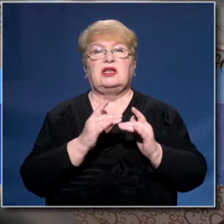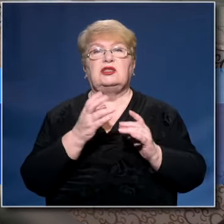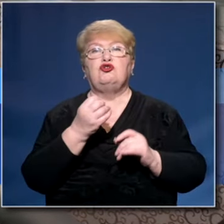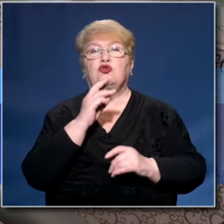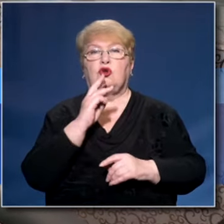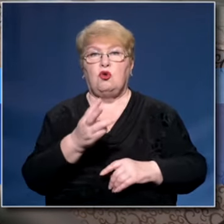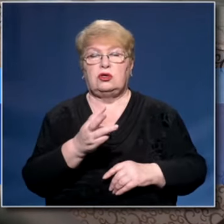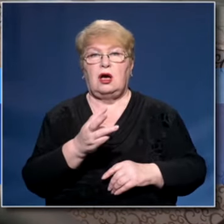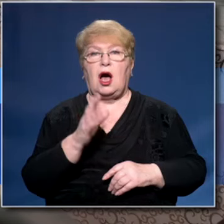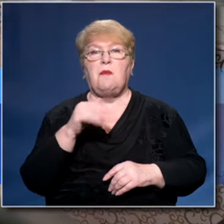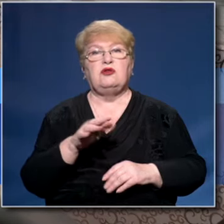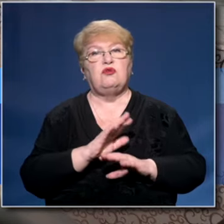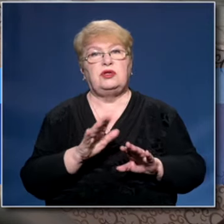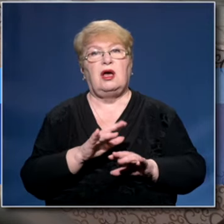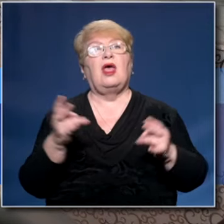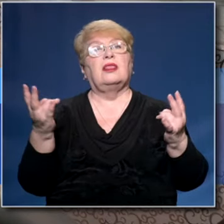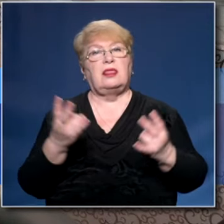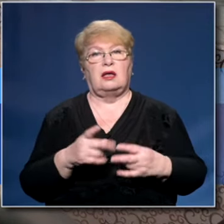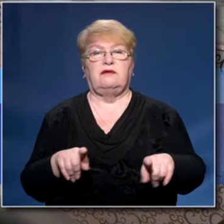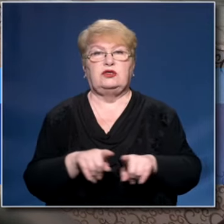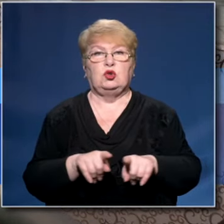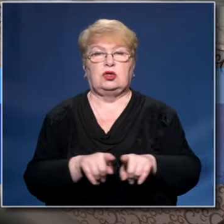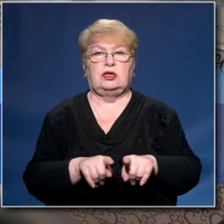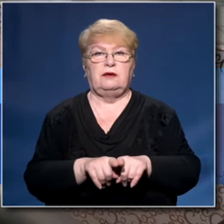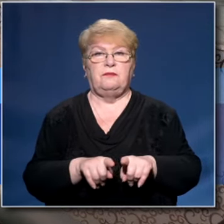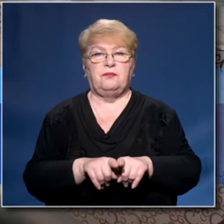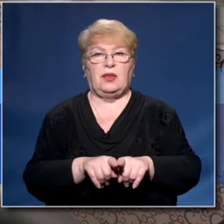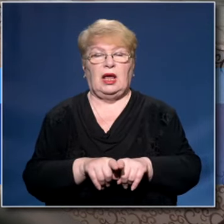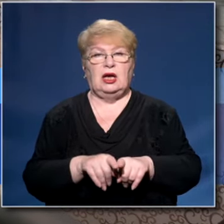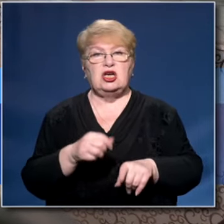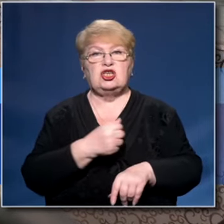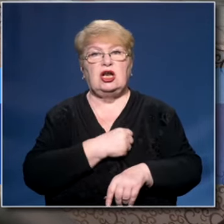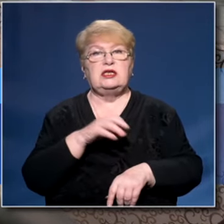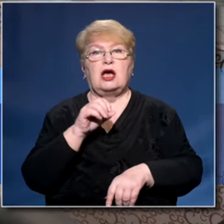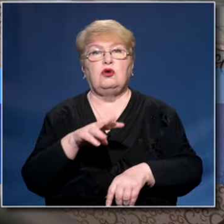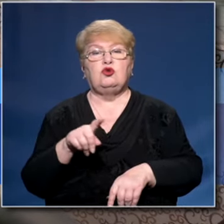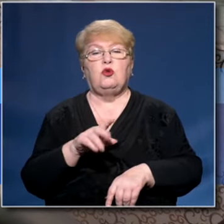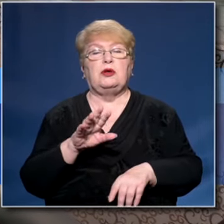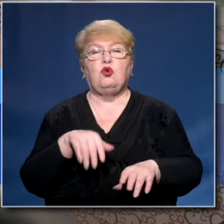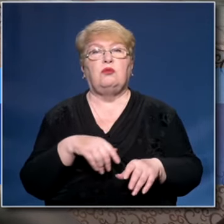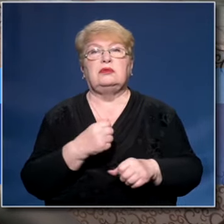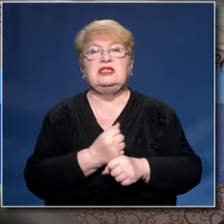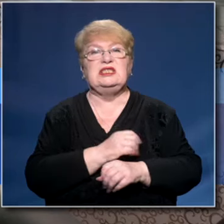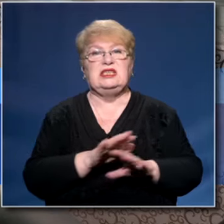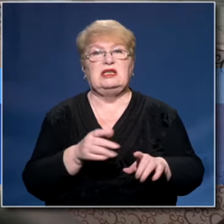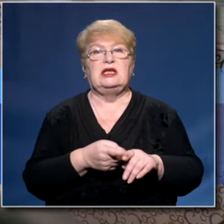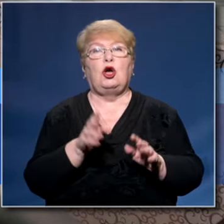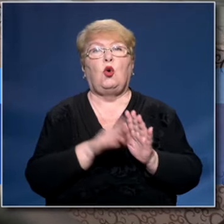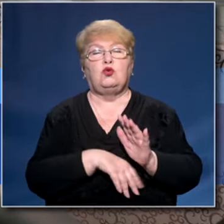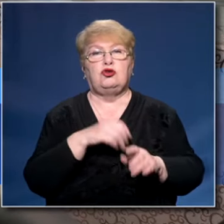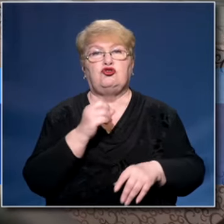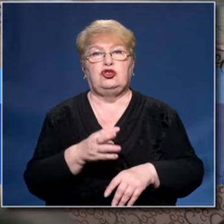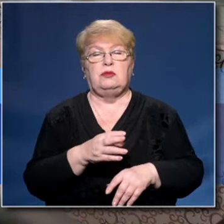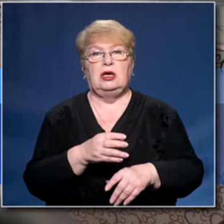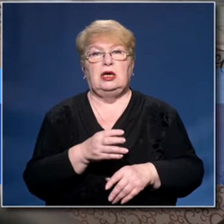ещё 3 года а потом не надо всё-таки Ну жалеть о том что потом Ну не сделал